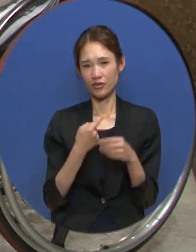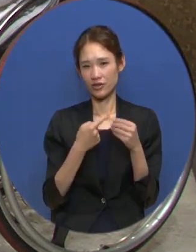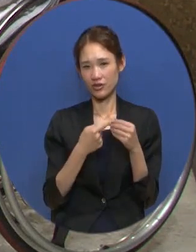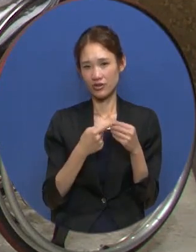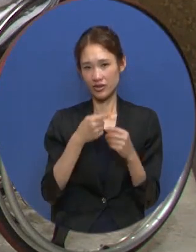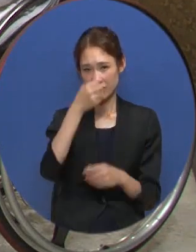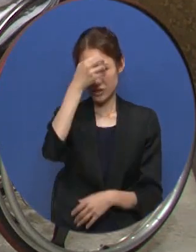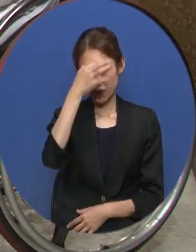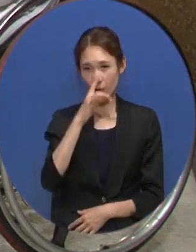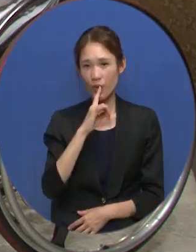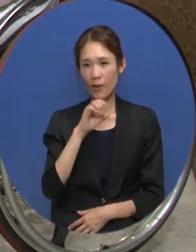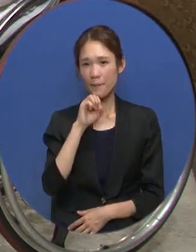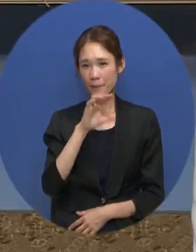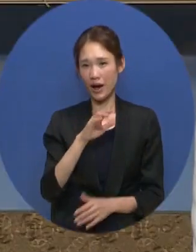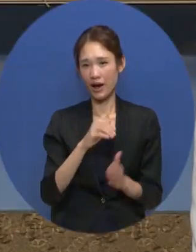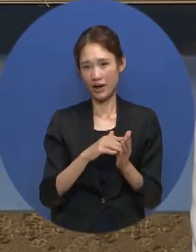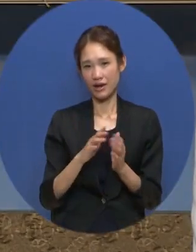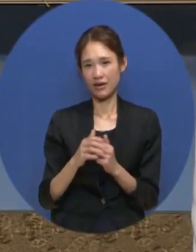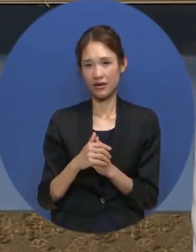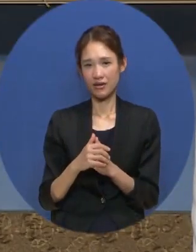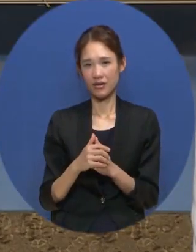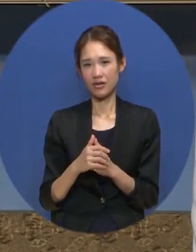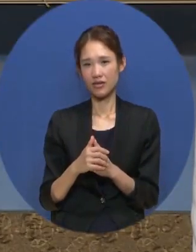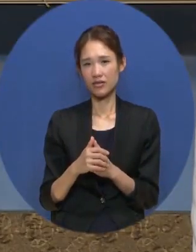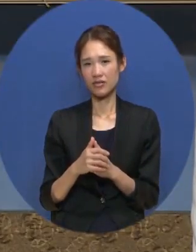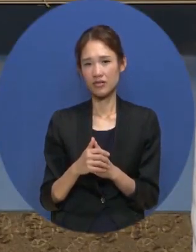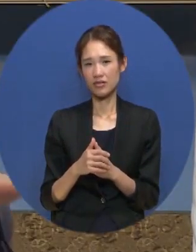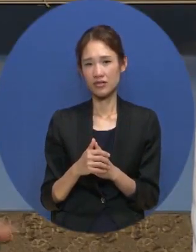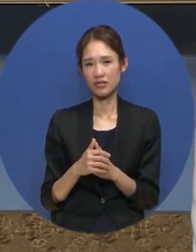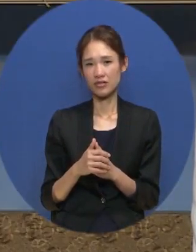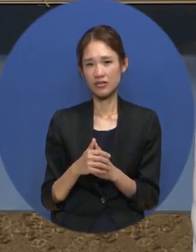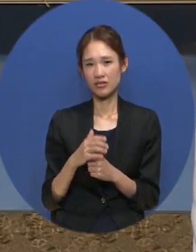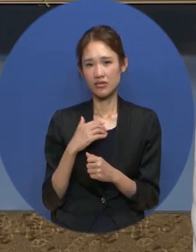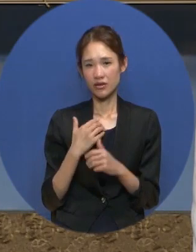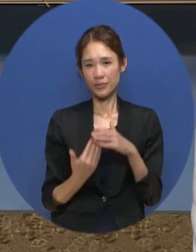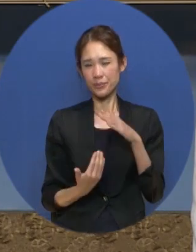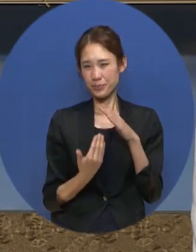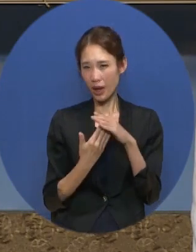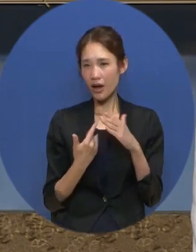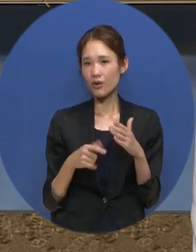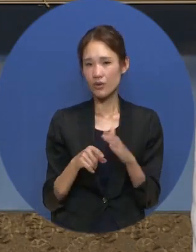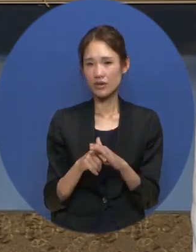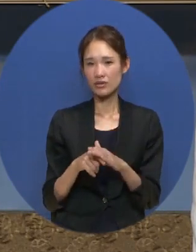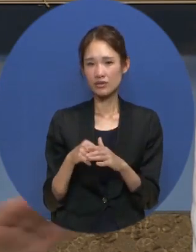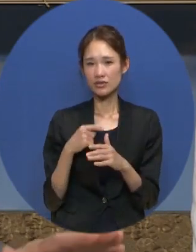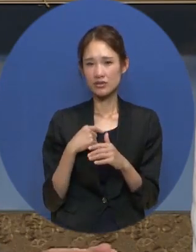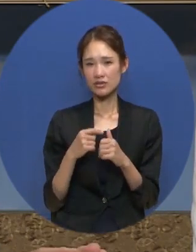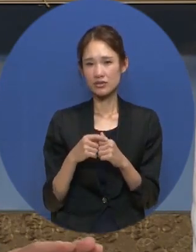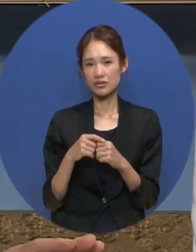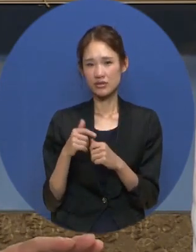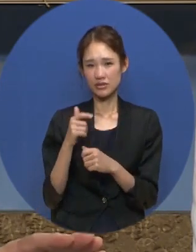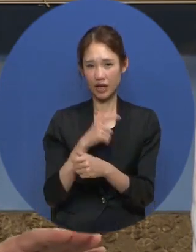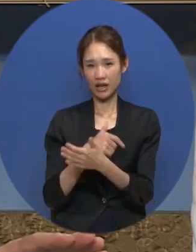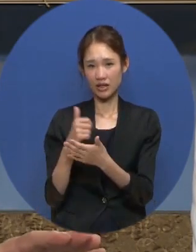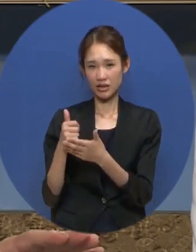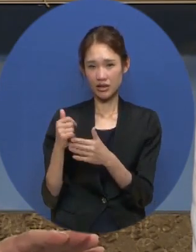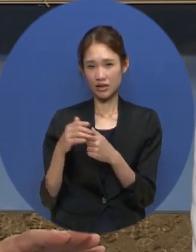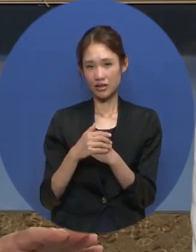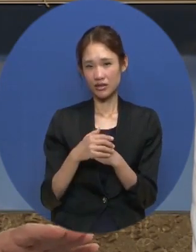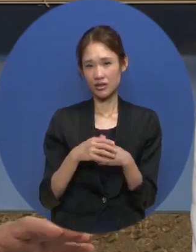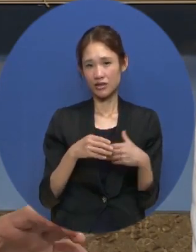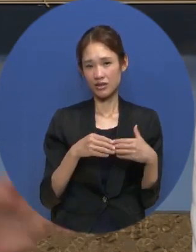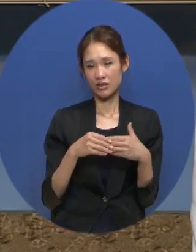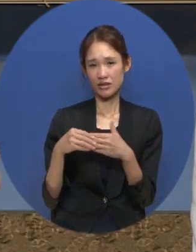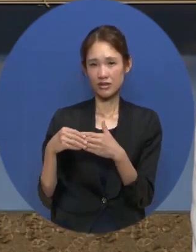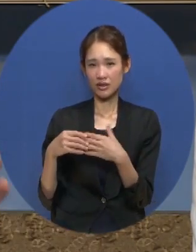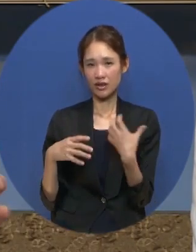조금 죄송하다고 말씀드리는데 근데 이게 사실 이루어지기 위해서는 네. 제가 보기에는 강의사님이나 저희 이제